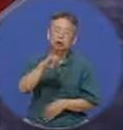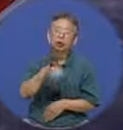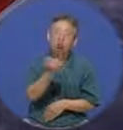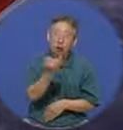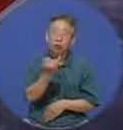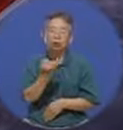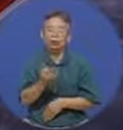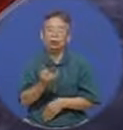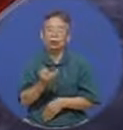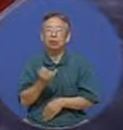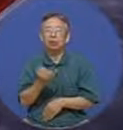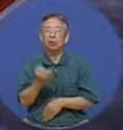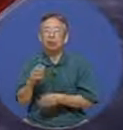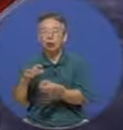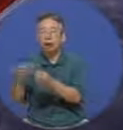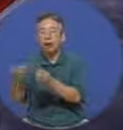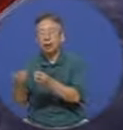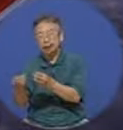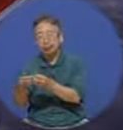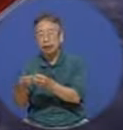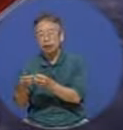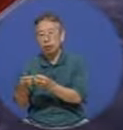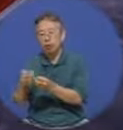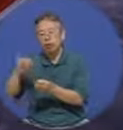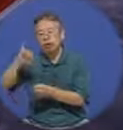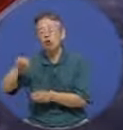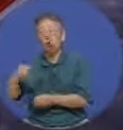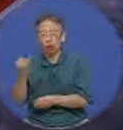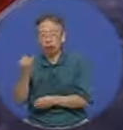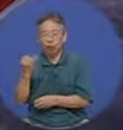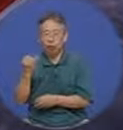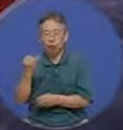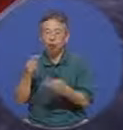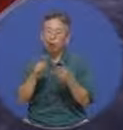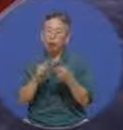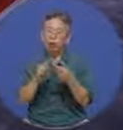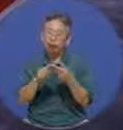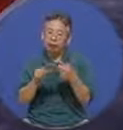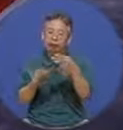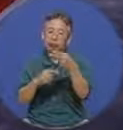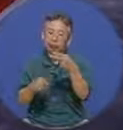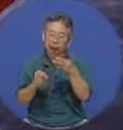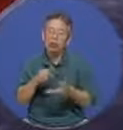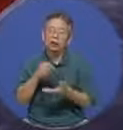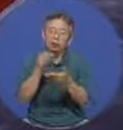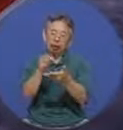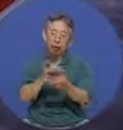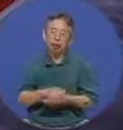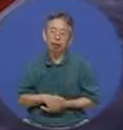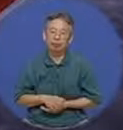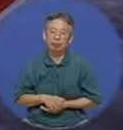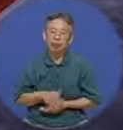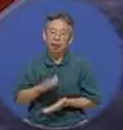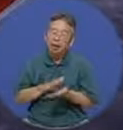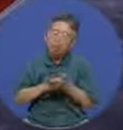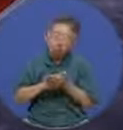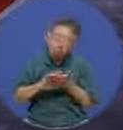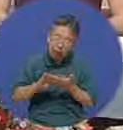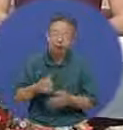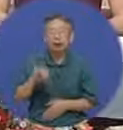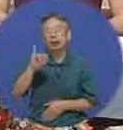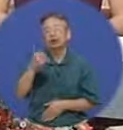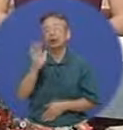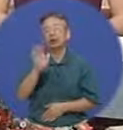ットにしてお二人の方にプレゼントです。応募方法は番組の最後にお知らせします。お見逃しなく、さっぱりしたジュースですよね。 はい、は